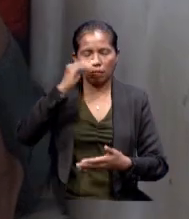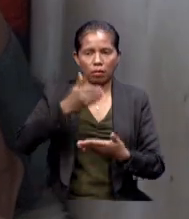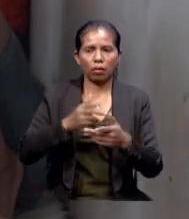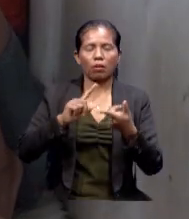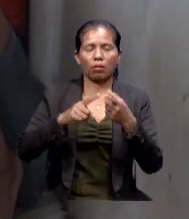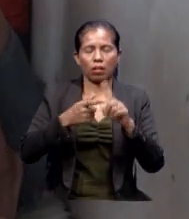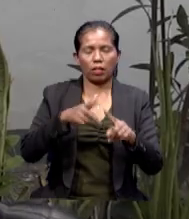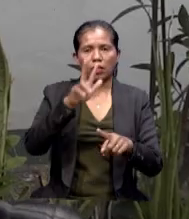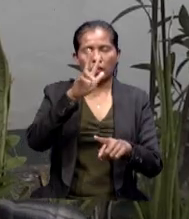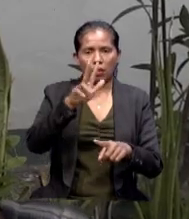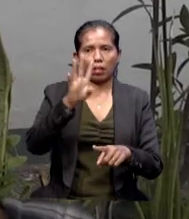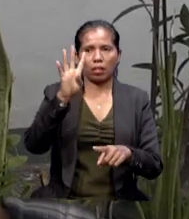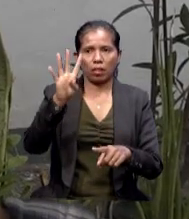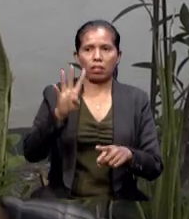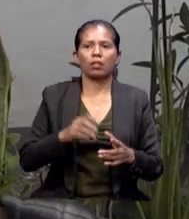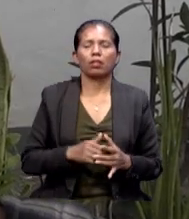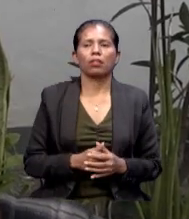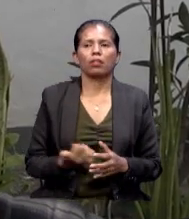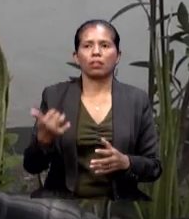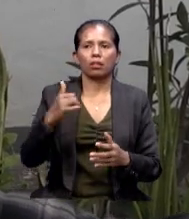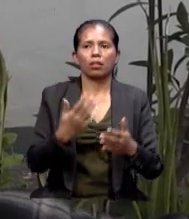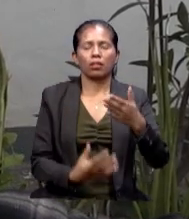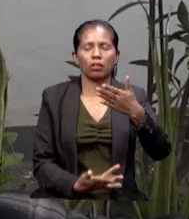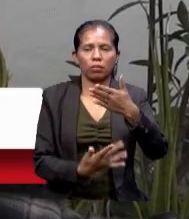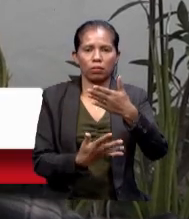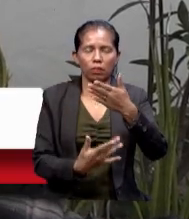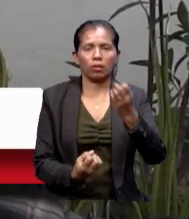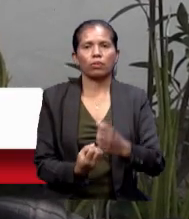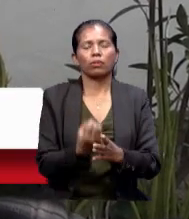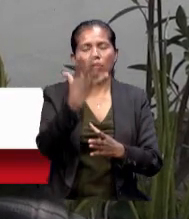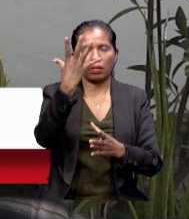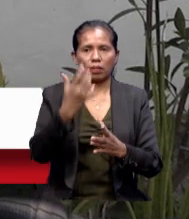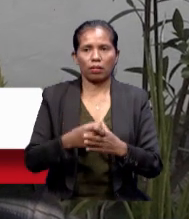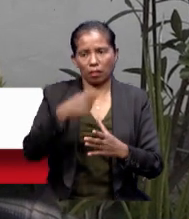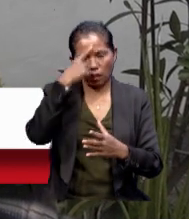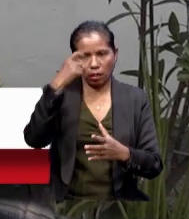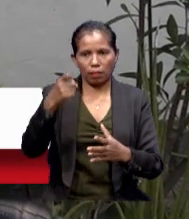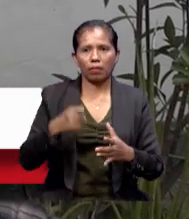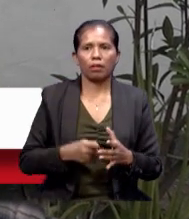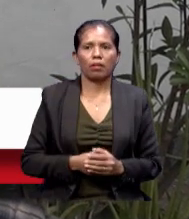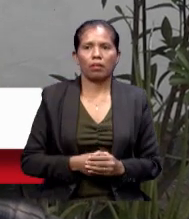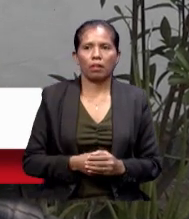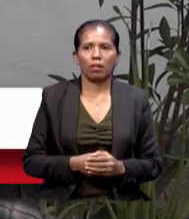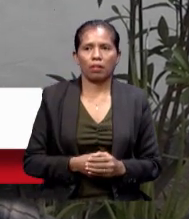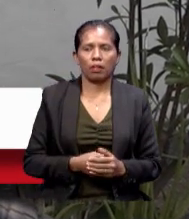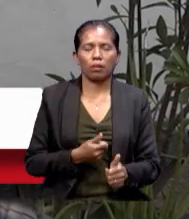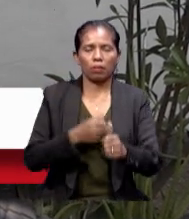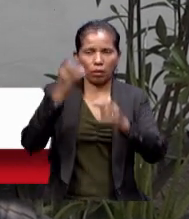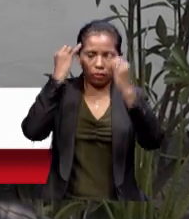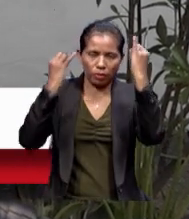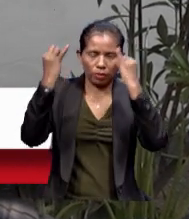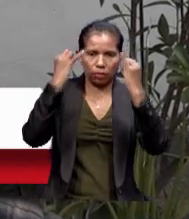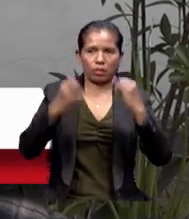toluka nain hat sira sunuruni petasan tambah idane maka pasia ba informasaun nebe